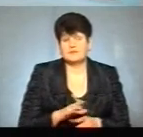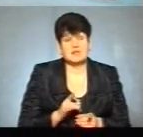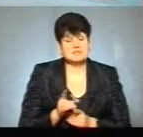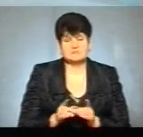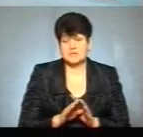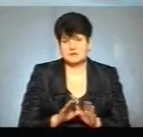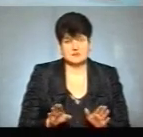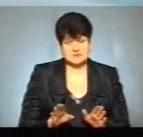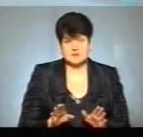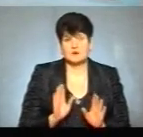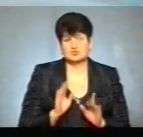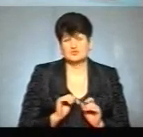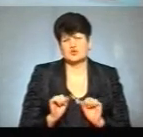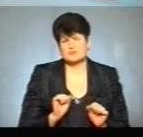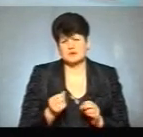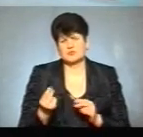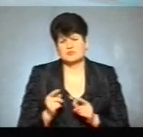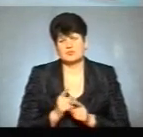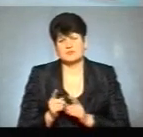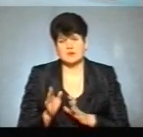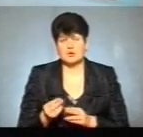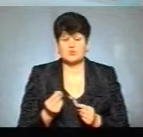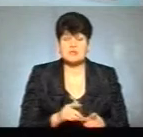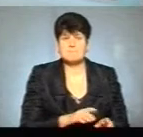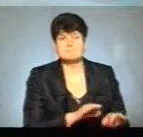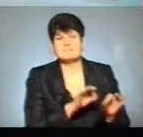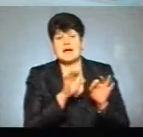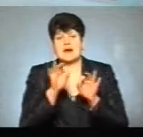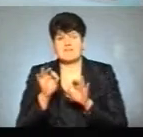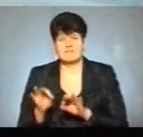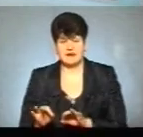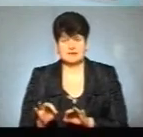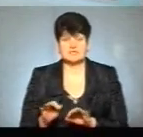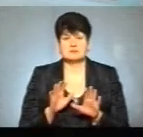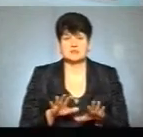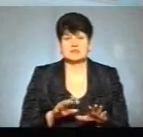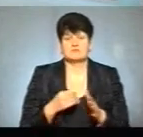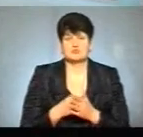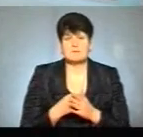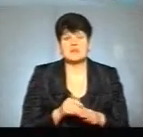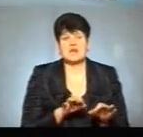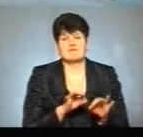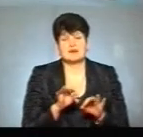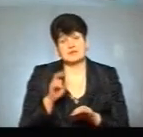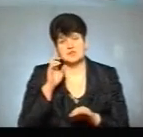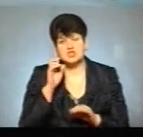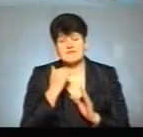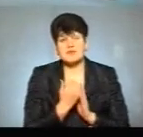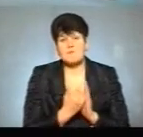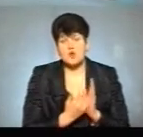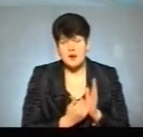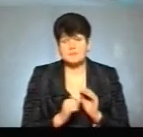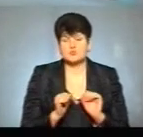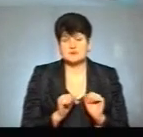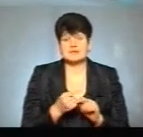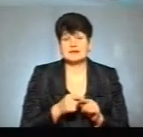змінилися певні розпорядники коштів, тобто кошти ці переведені з субвенцій місцевим бюджетом, переведені на державні програми, і розпорядників